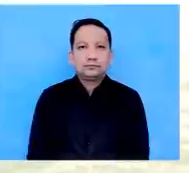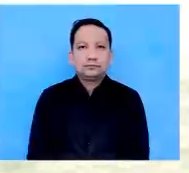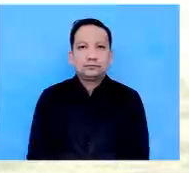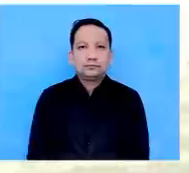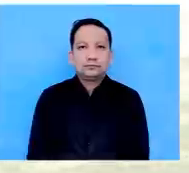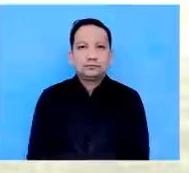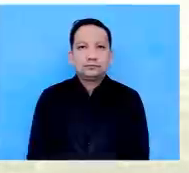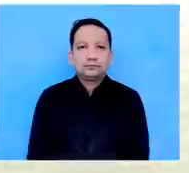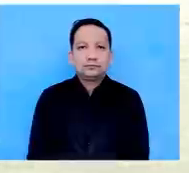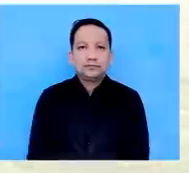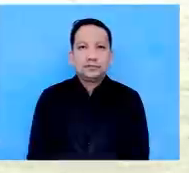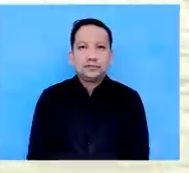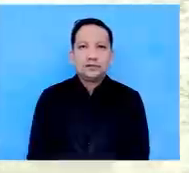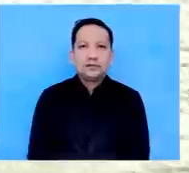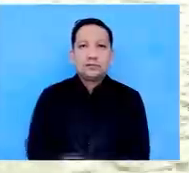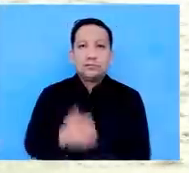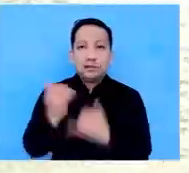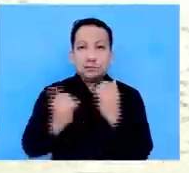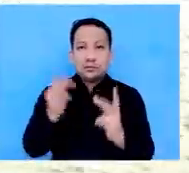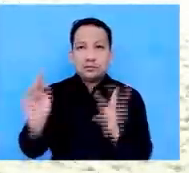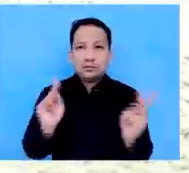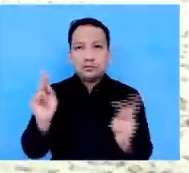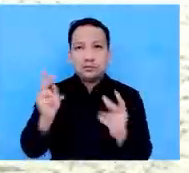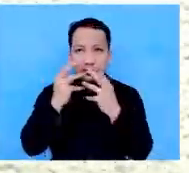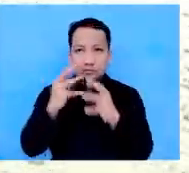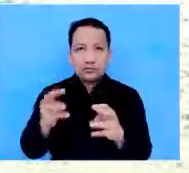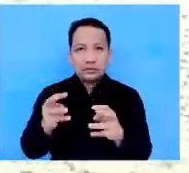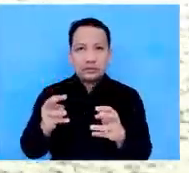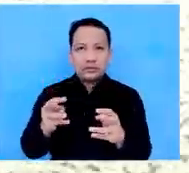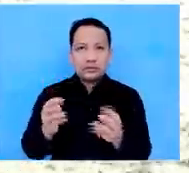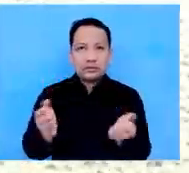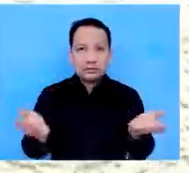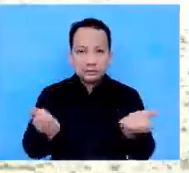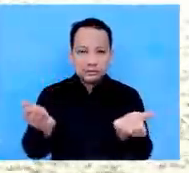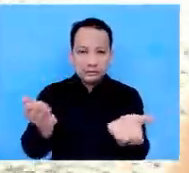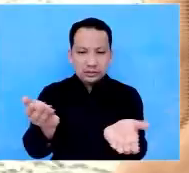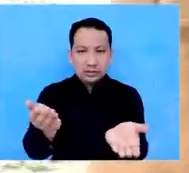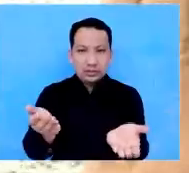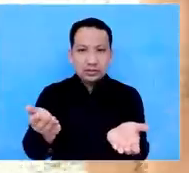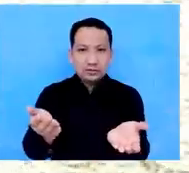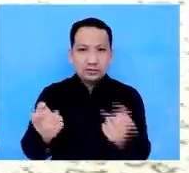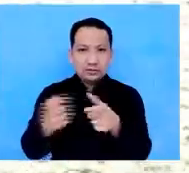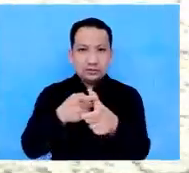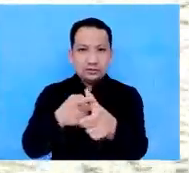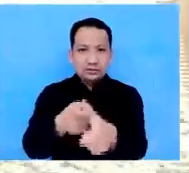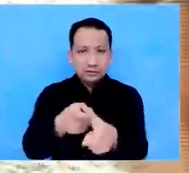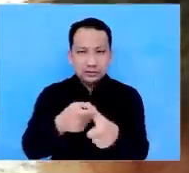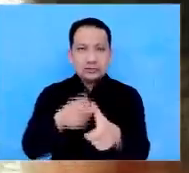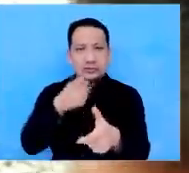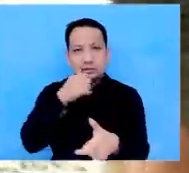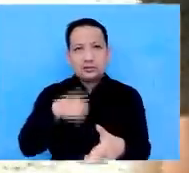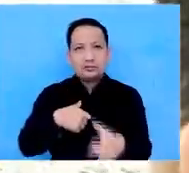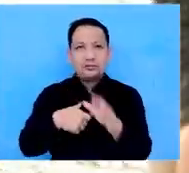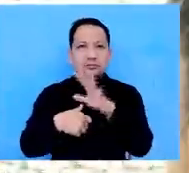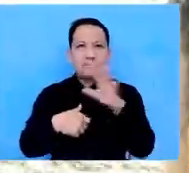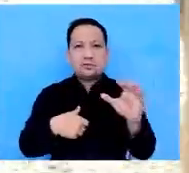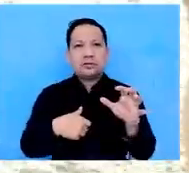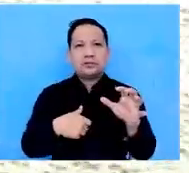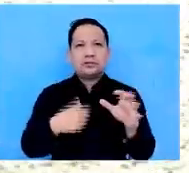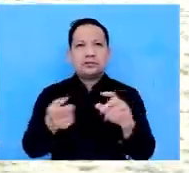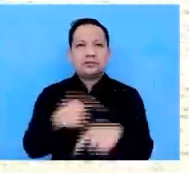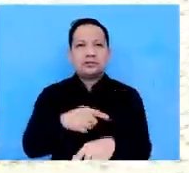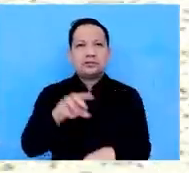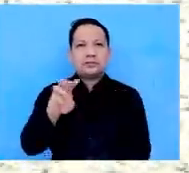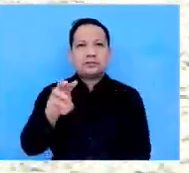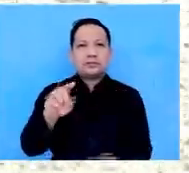Hindi magkamayaw sa kakatsira ang ilang nanood ng Dragon Boat Race sa Binondo, Maynila kahapon. Higit 500 paddler mula sa 16